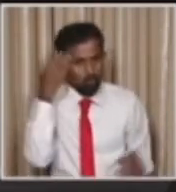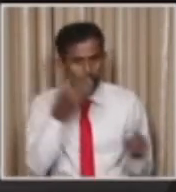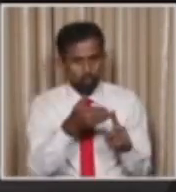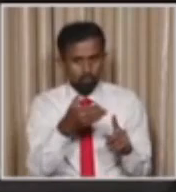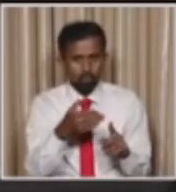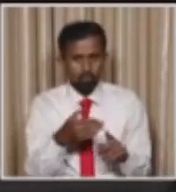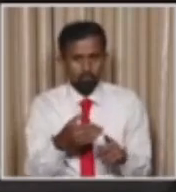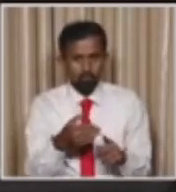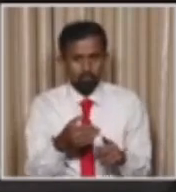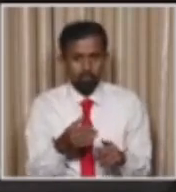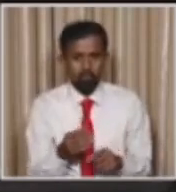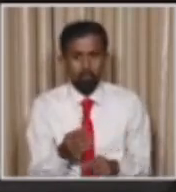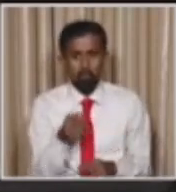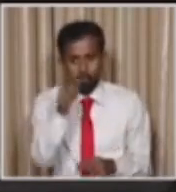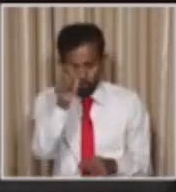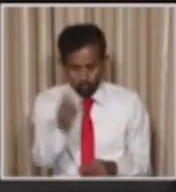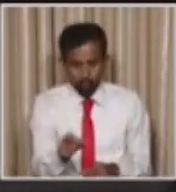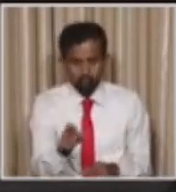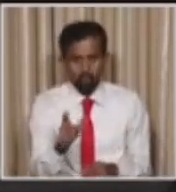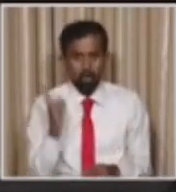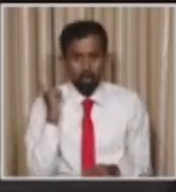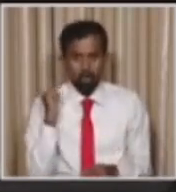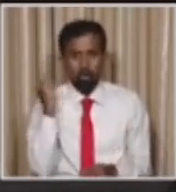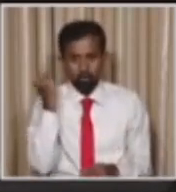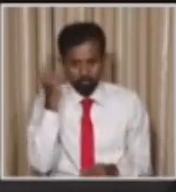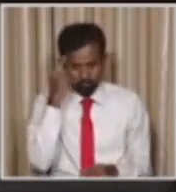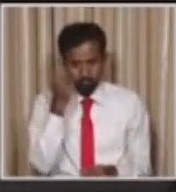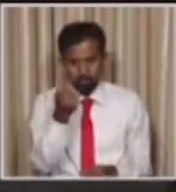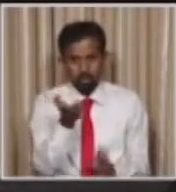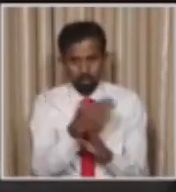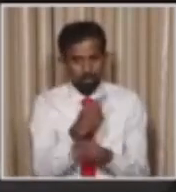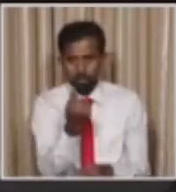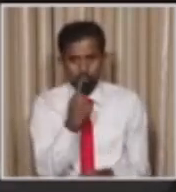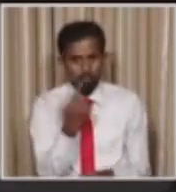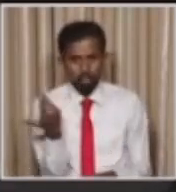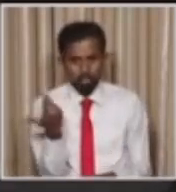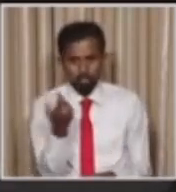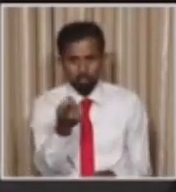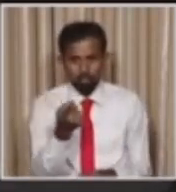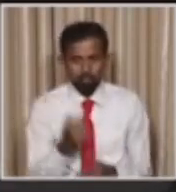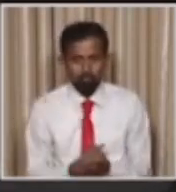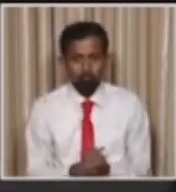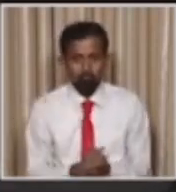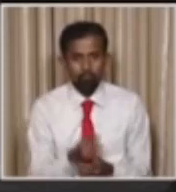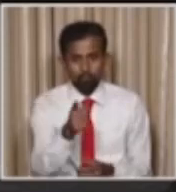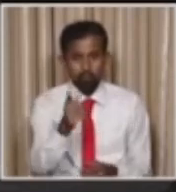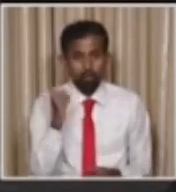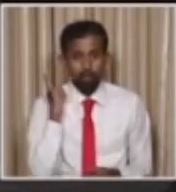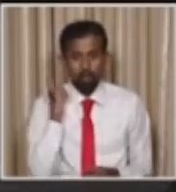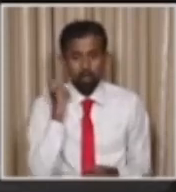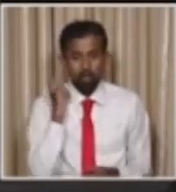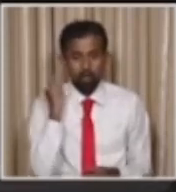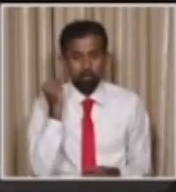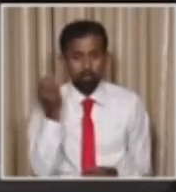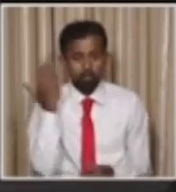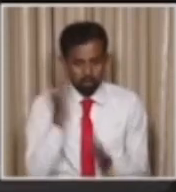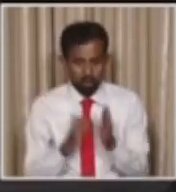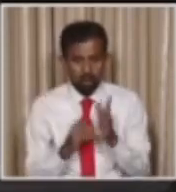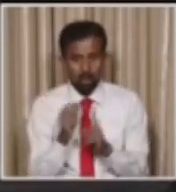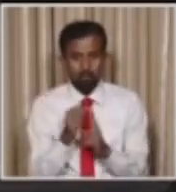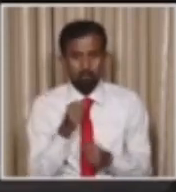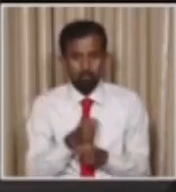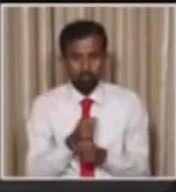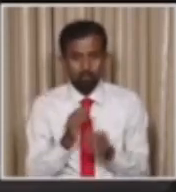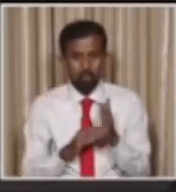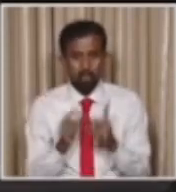මෙහෙම සිද්ධියක් ඇති වෙනවා කියලා ඔබතුමාගේ ආරක්ෂක නිලධාරීන් ඔබතුමාට වාර්තා කරේ නැද්ද? ඔබතුමාගේ ආරක්ෂකනේ ඔබතුමා ඒ කාලේ ඇමතිවරේ, රාජ්‍ය